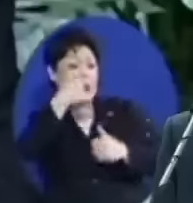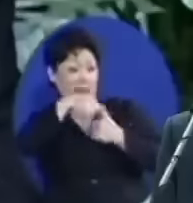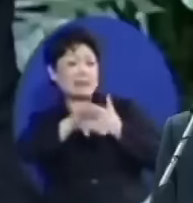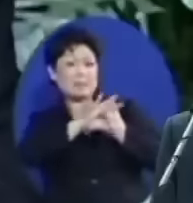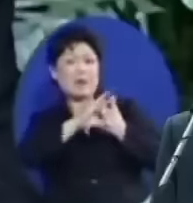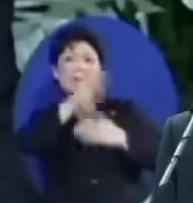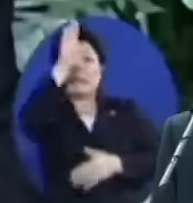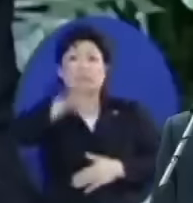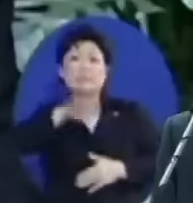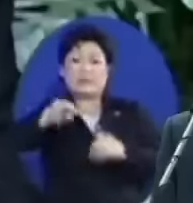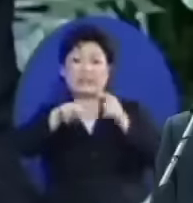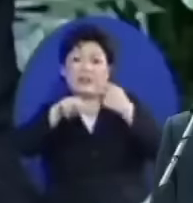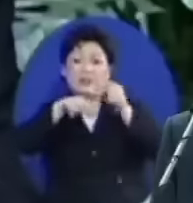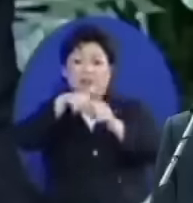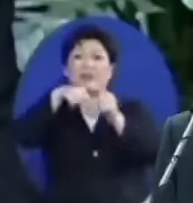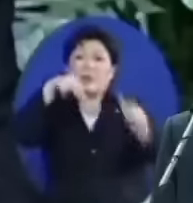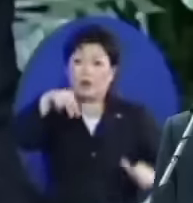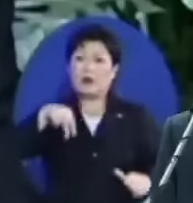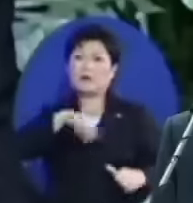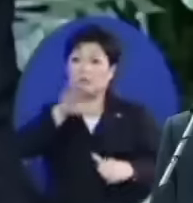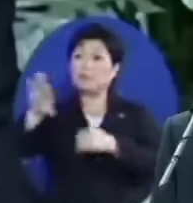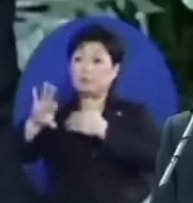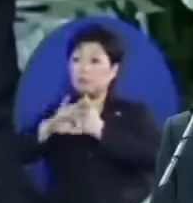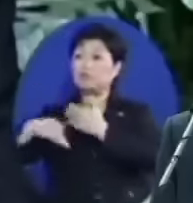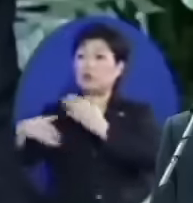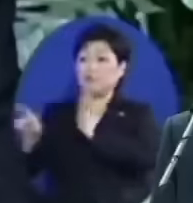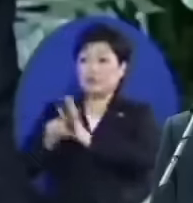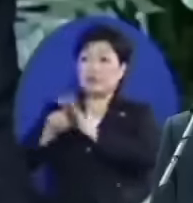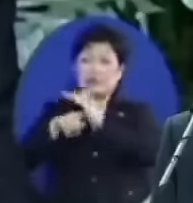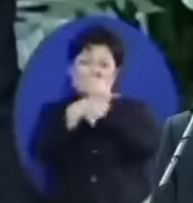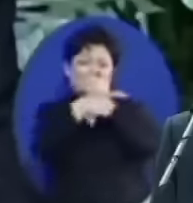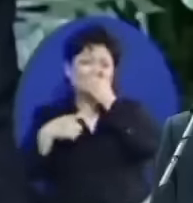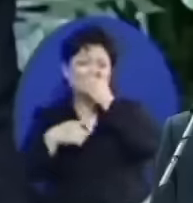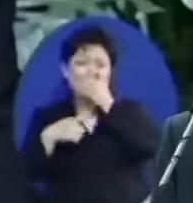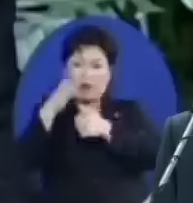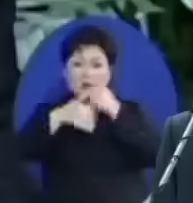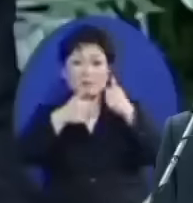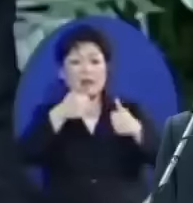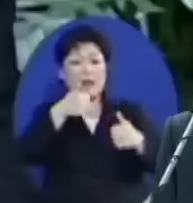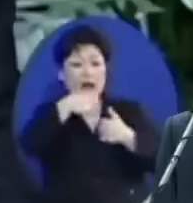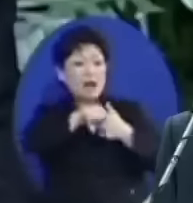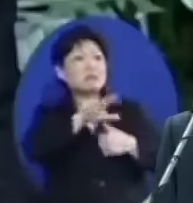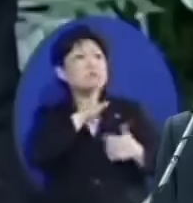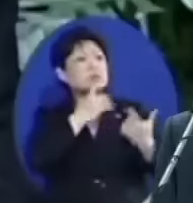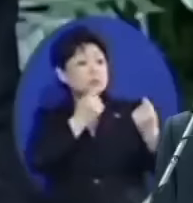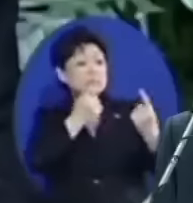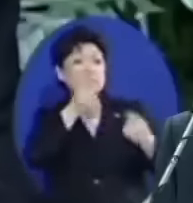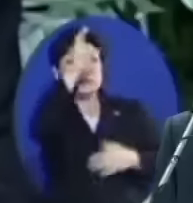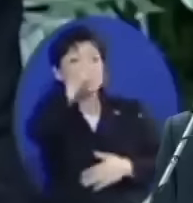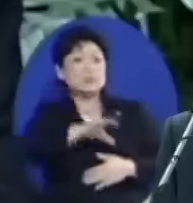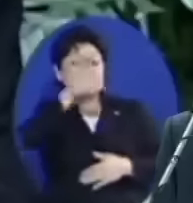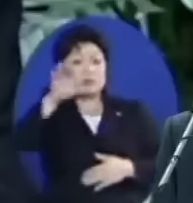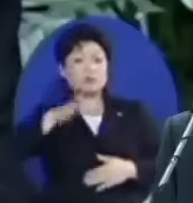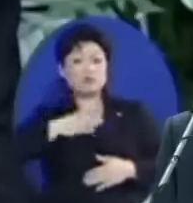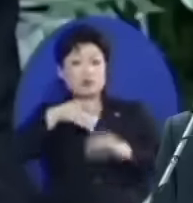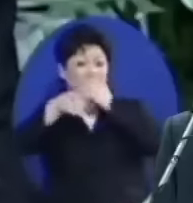십자가에서 내려오라 그러면 우리가 믿겠노라, 옆에 있는 강도도 네가 하나님의 아들이냐 그러면 우리를 십자가에서 내려오게 하라.